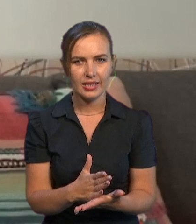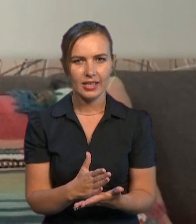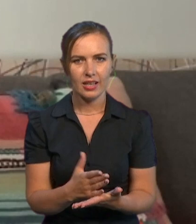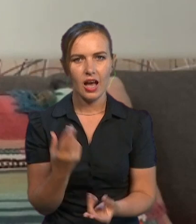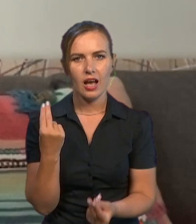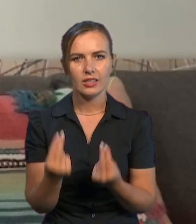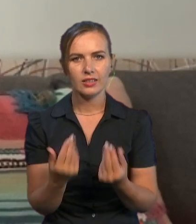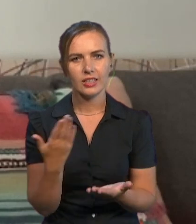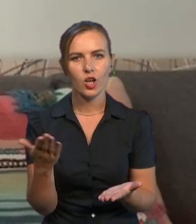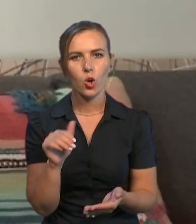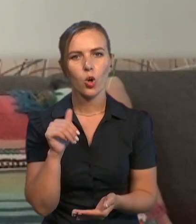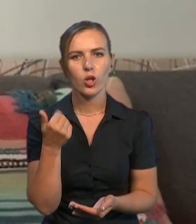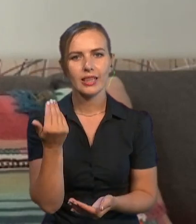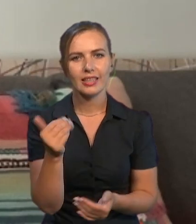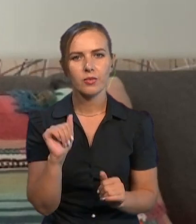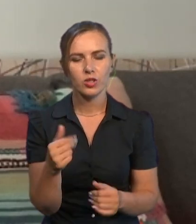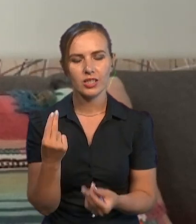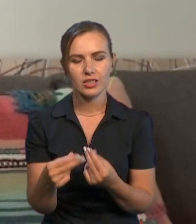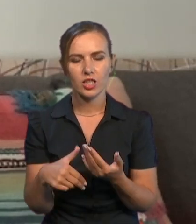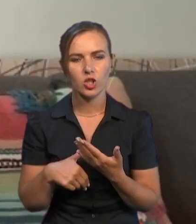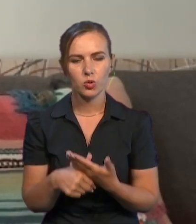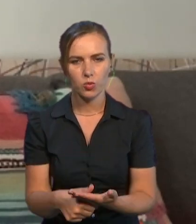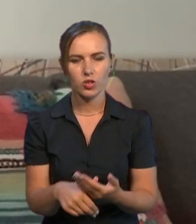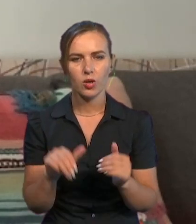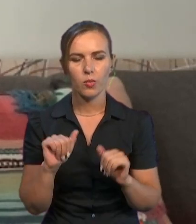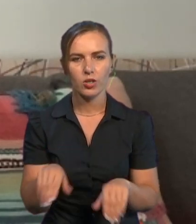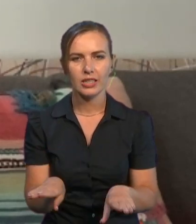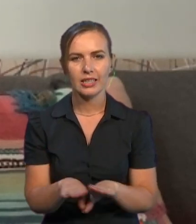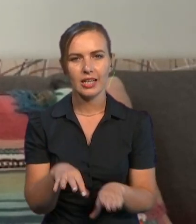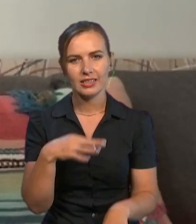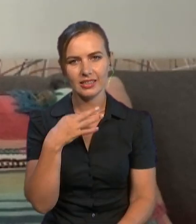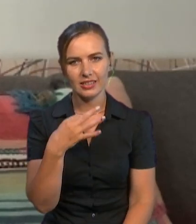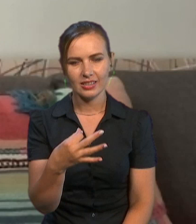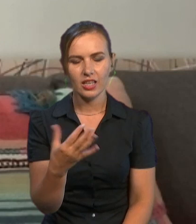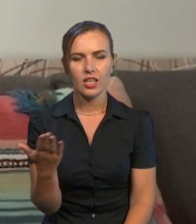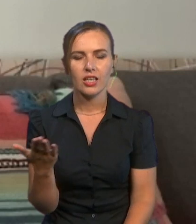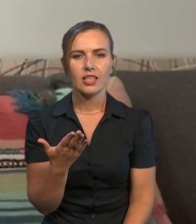на якого ти можеш грати, який тобі допоможе, можна так сказати.